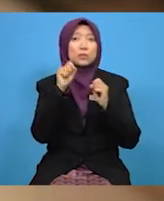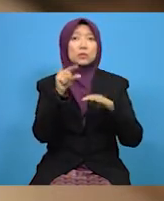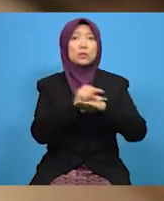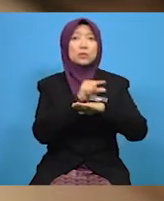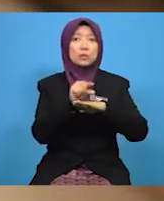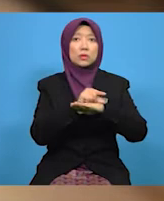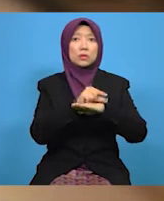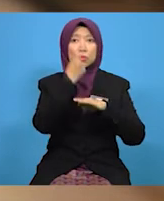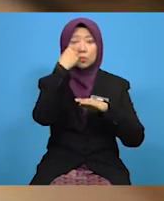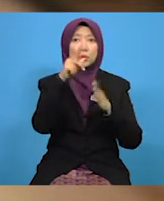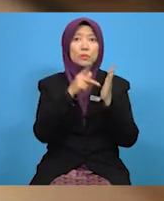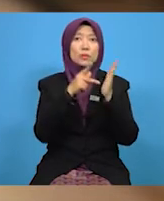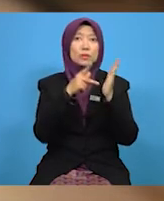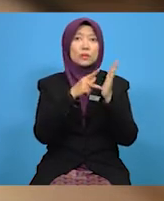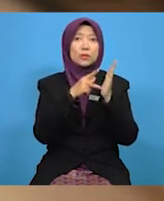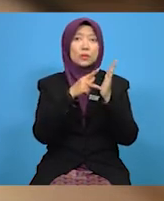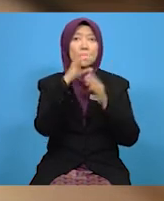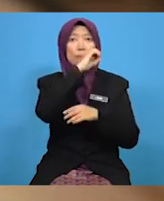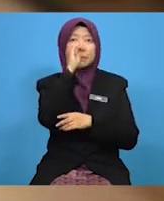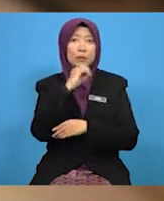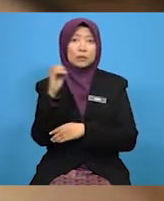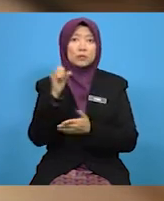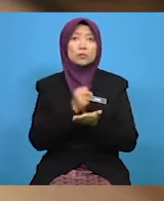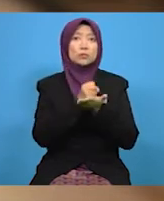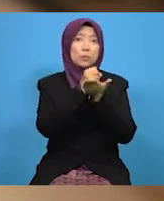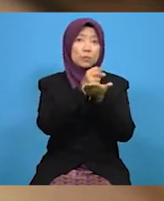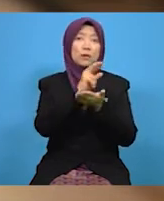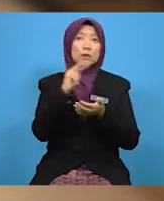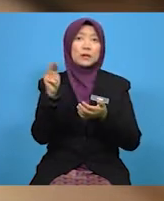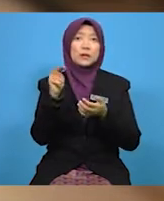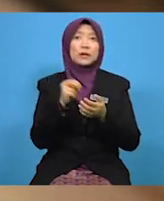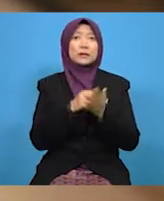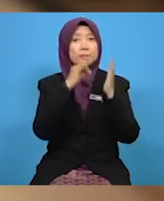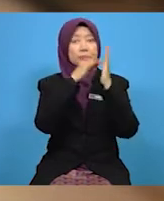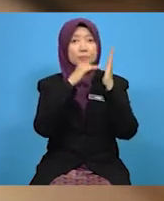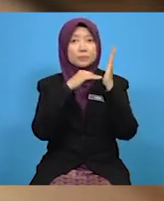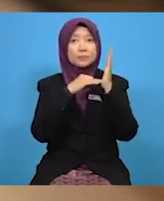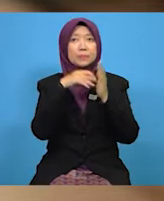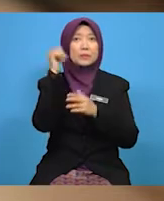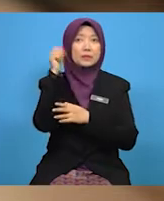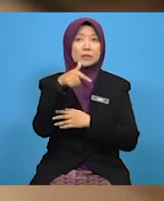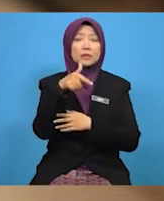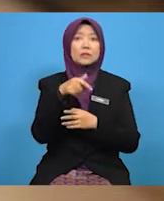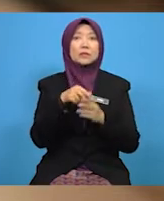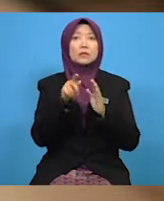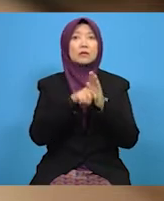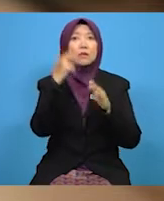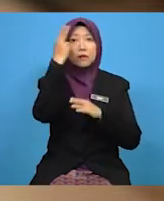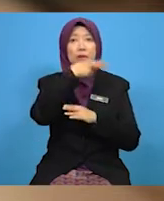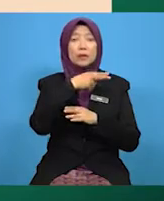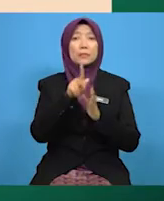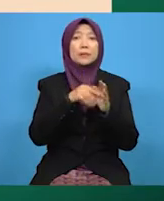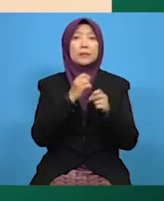boleh digunakan untuk menghitung peratus sumbangan pelbagai komponen perbelanjaan terhadap